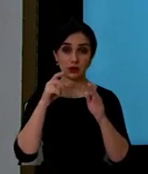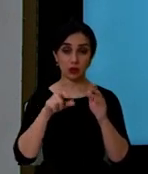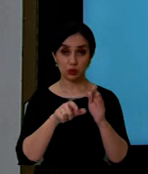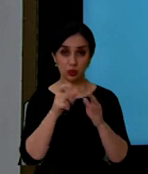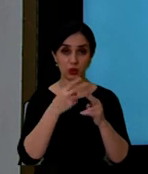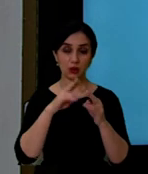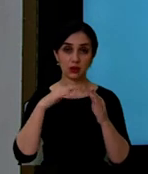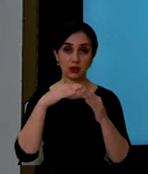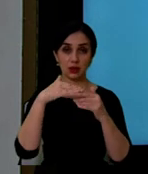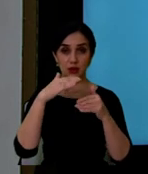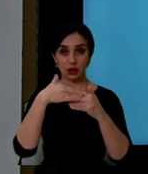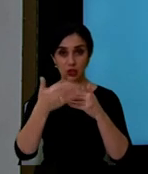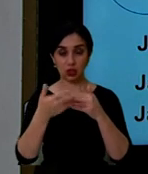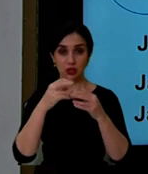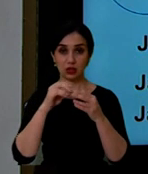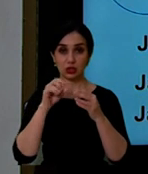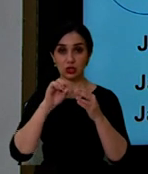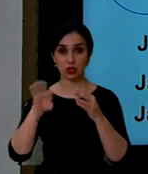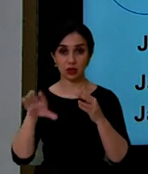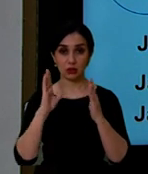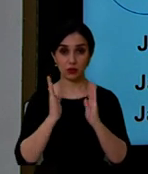chiqarib yuboriladi.